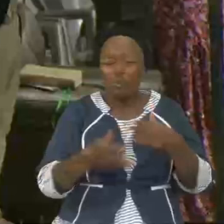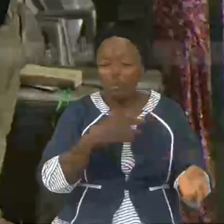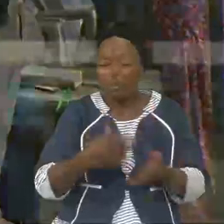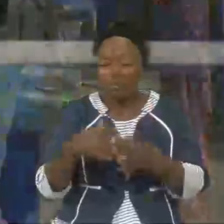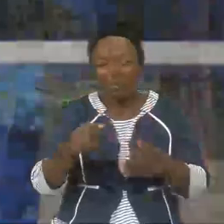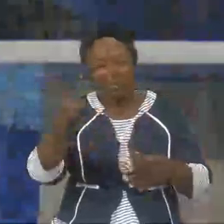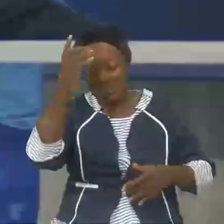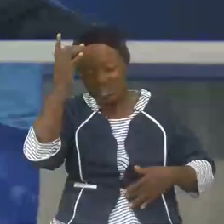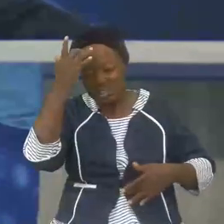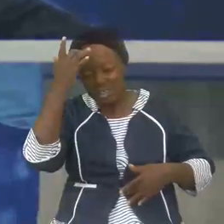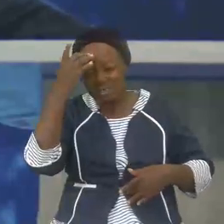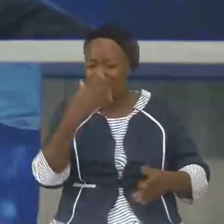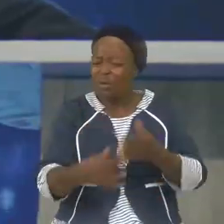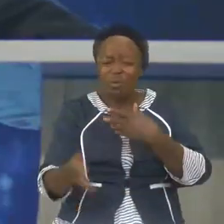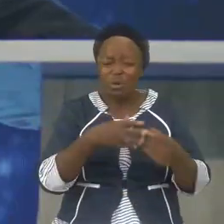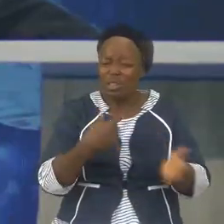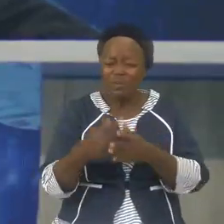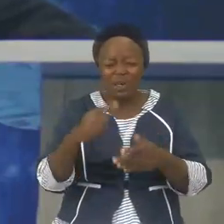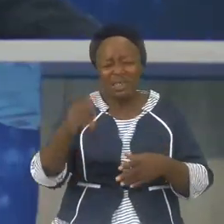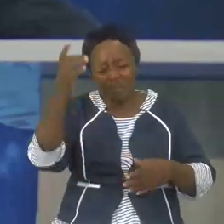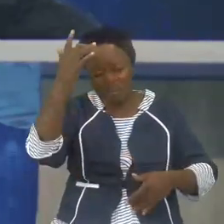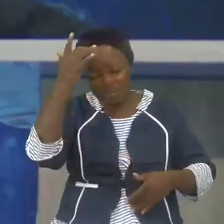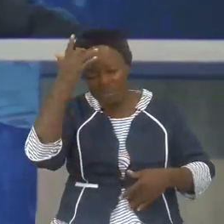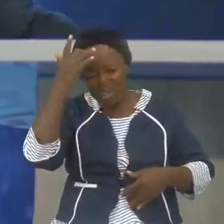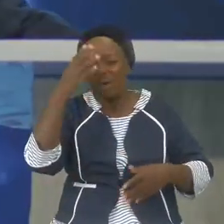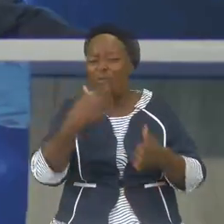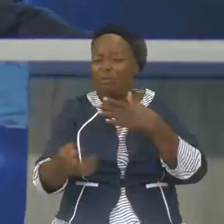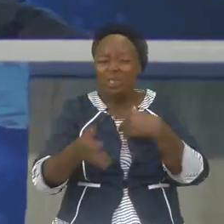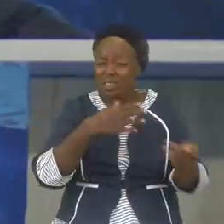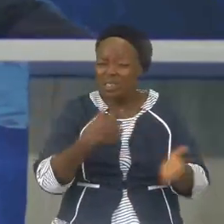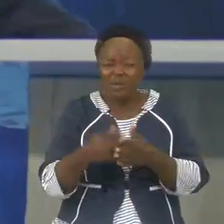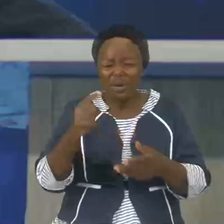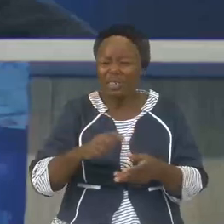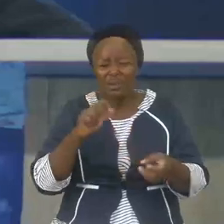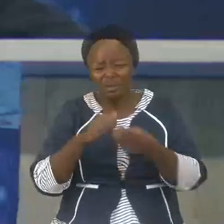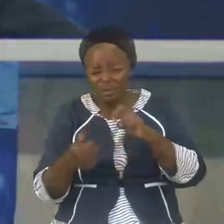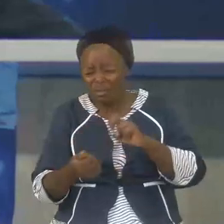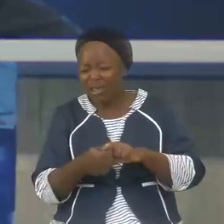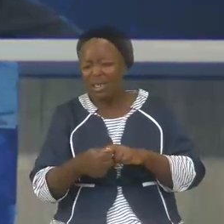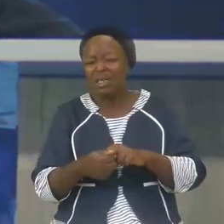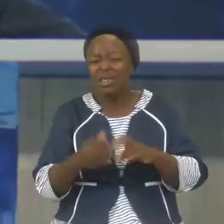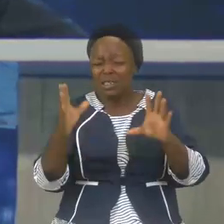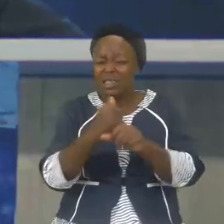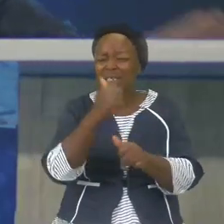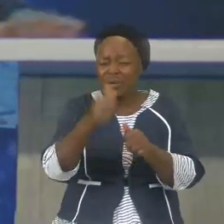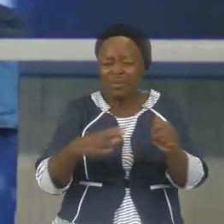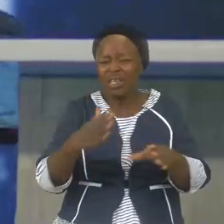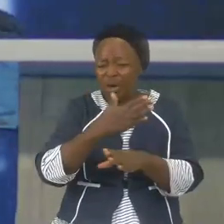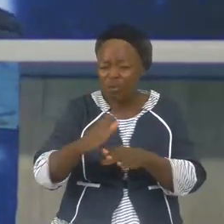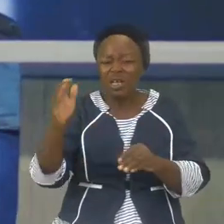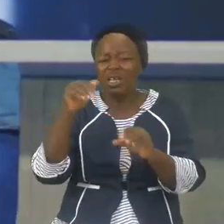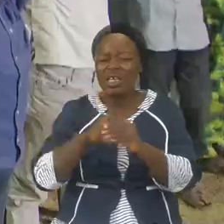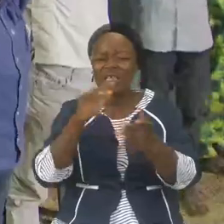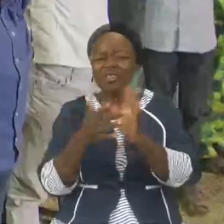Quelle que soit la maladie, quelle que soit l'infirmité, quel que soit le problème, ôte tout